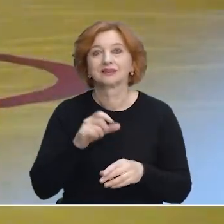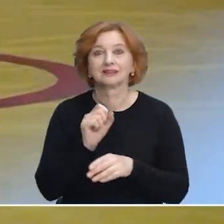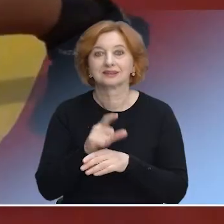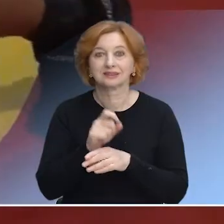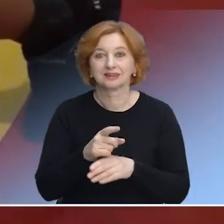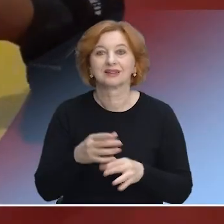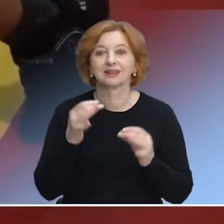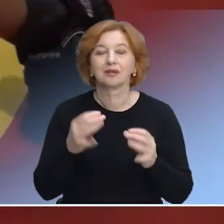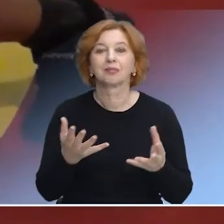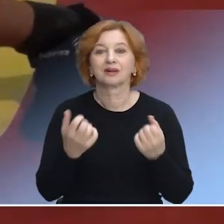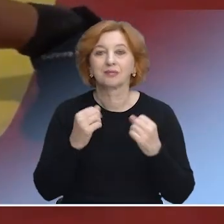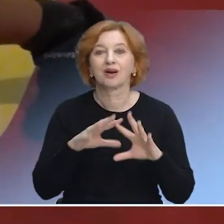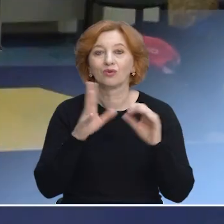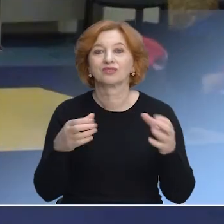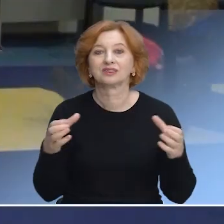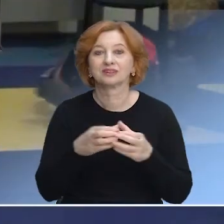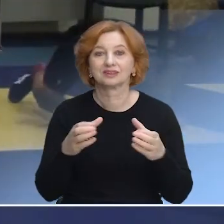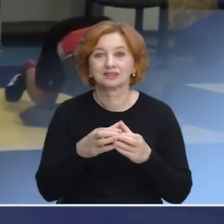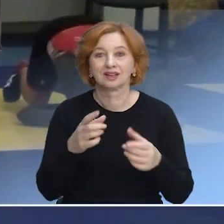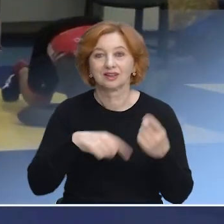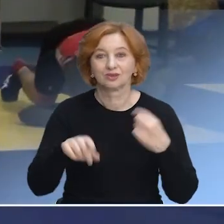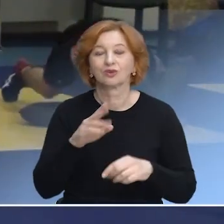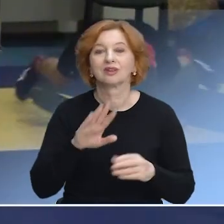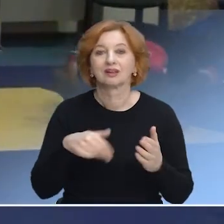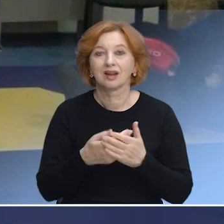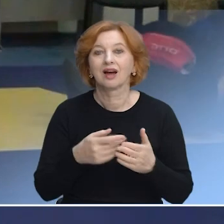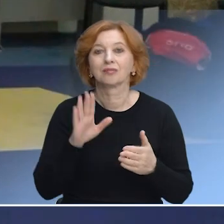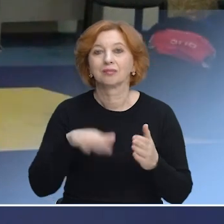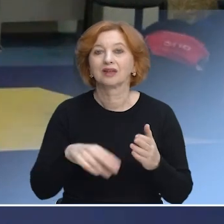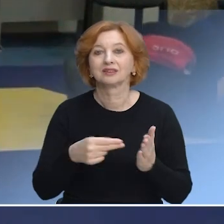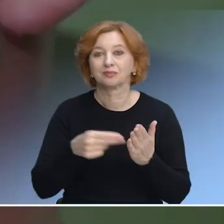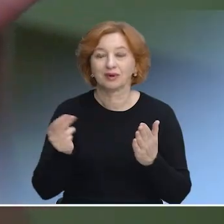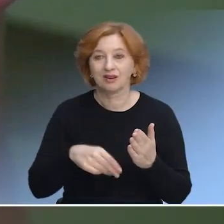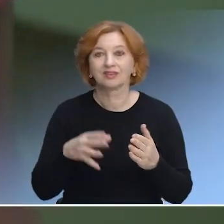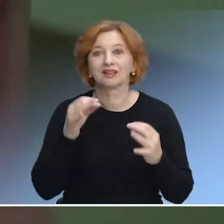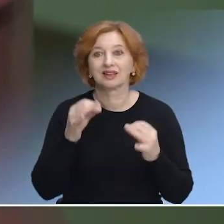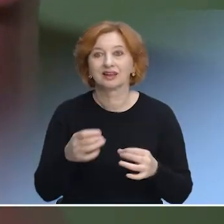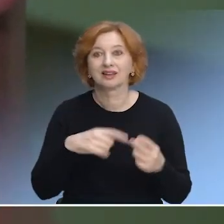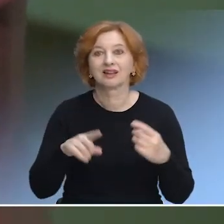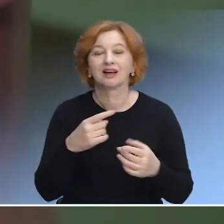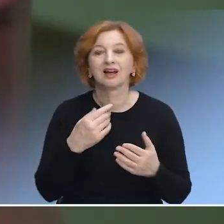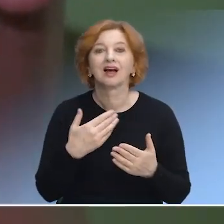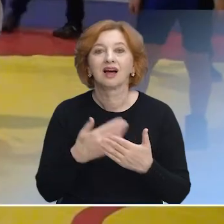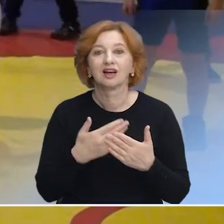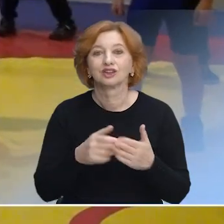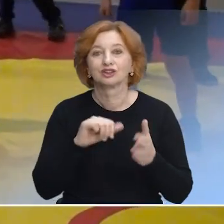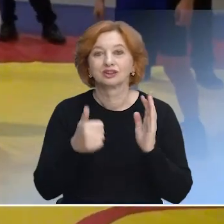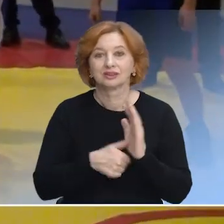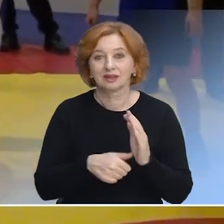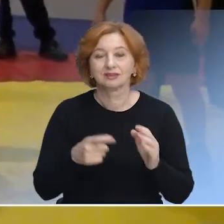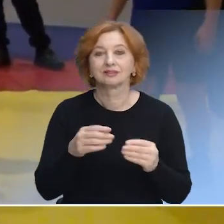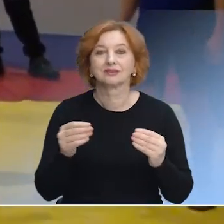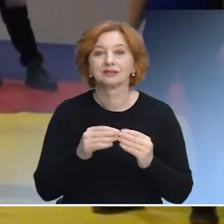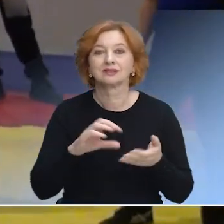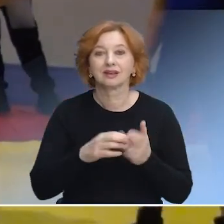характер. Принимают в секцию с 7 лет. Без медицинской справки дорога сюда закрыта. Кириллу Иванисову 16. Десятиклассник